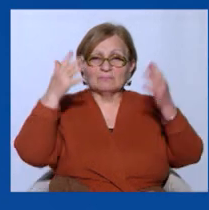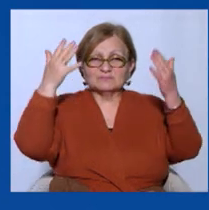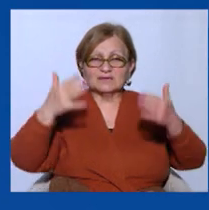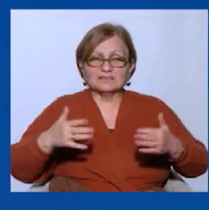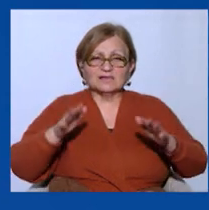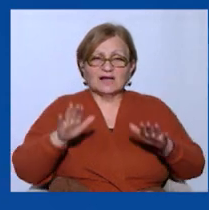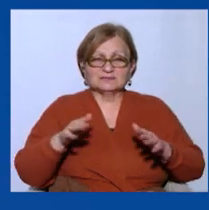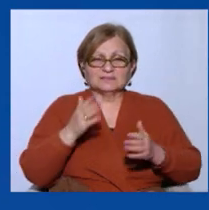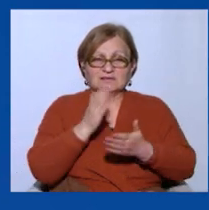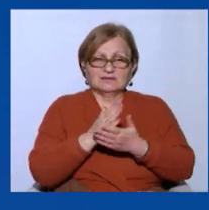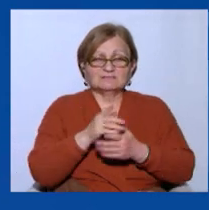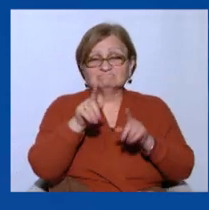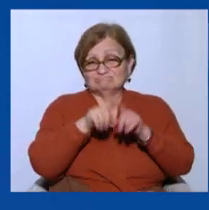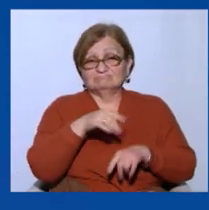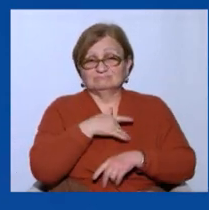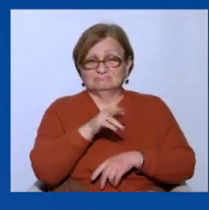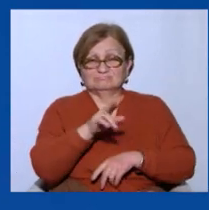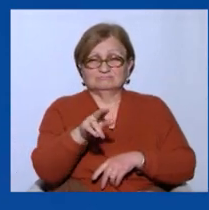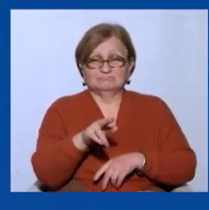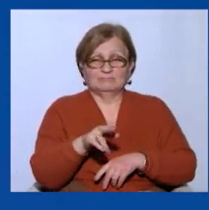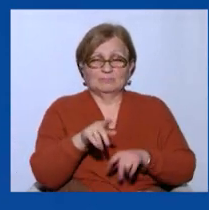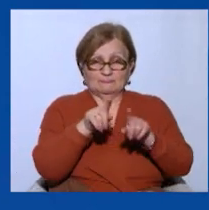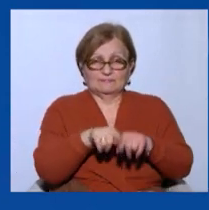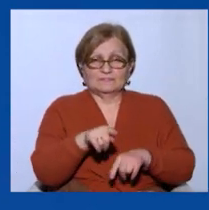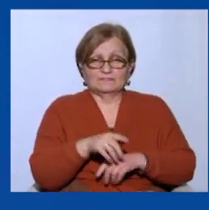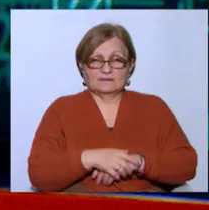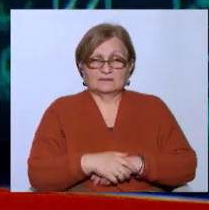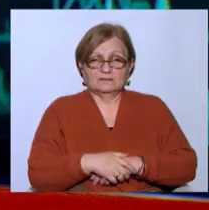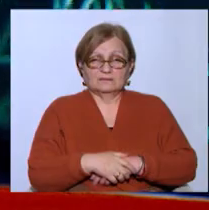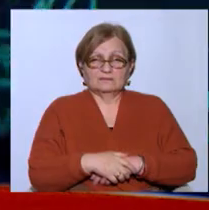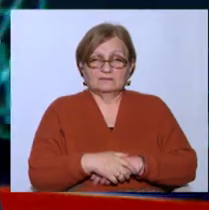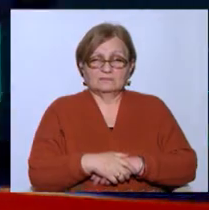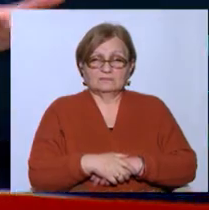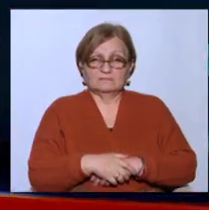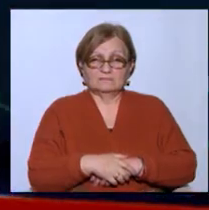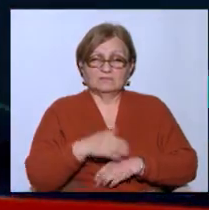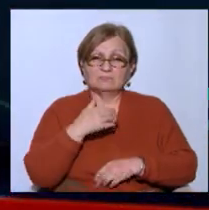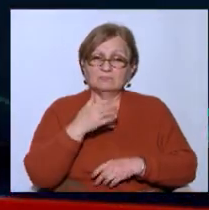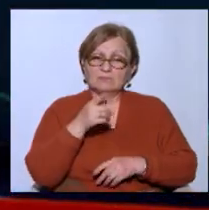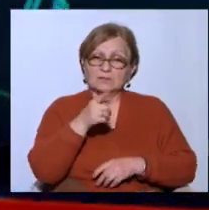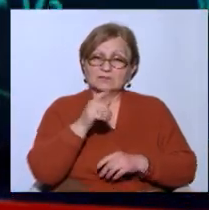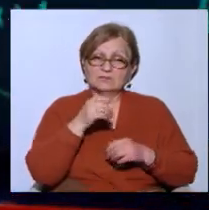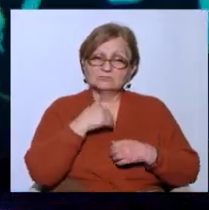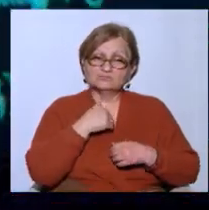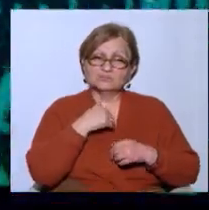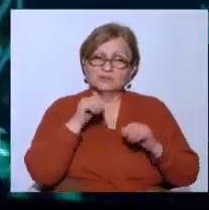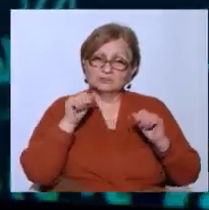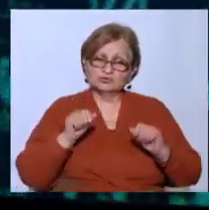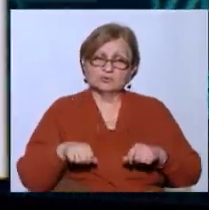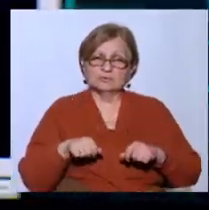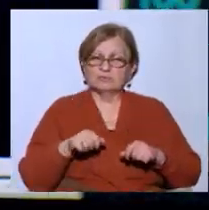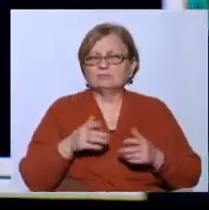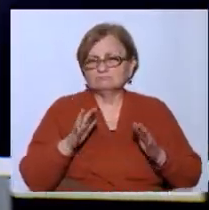გუნდიდან, ნუ ალბათ მიხვდებით ესეც ასეთნაირად უნდა გააკეთოთ. ეს არის გადანაცვლება, მაგრამ ჩვენ ხო შეიძლება გქონდეს სიტყვაზე